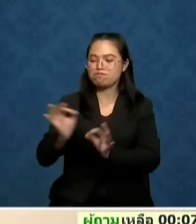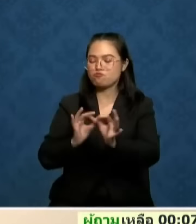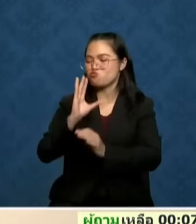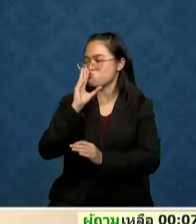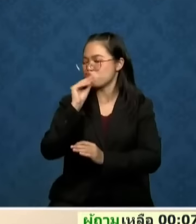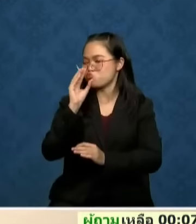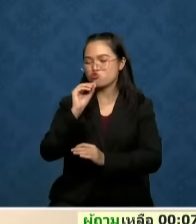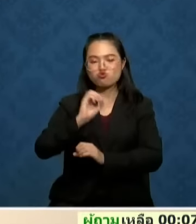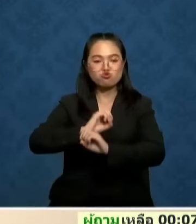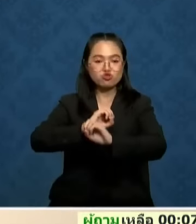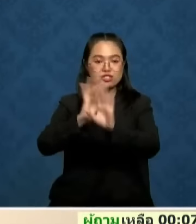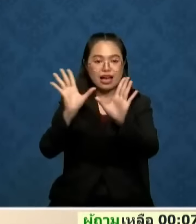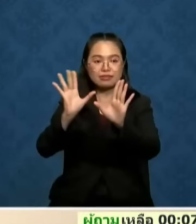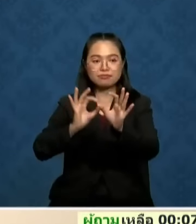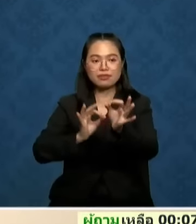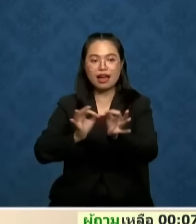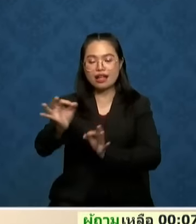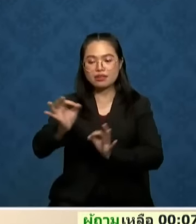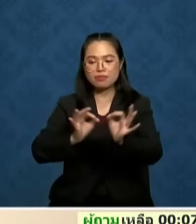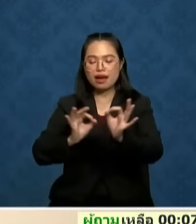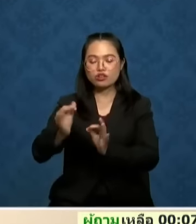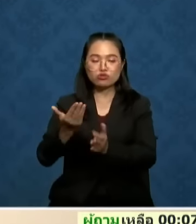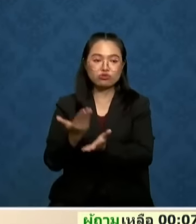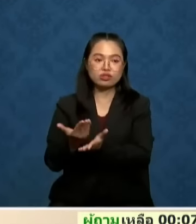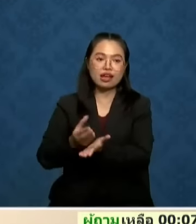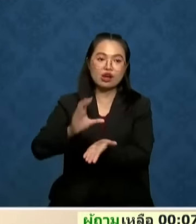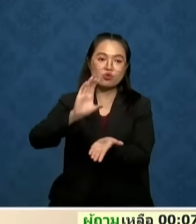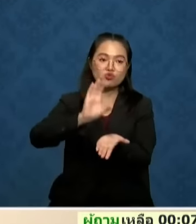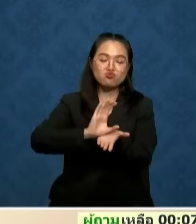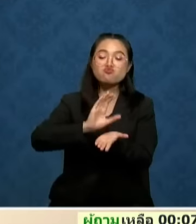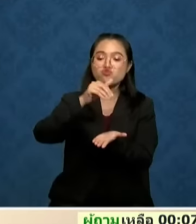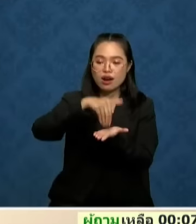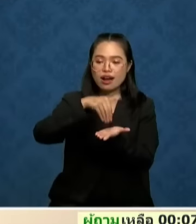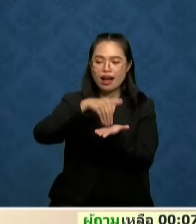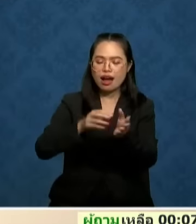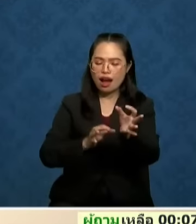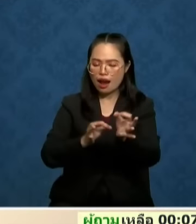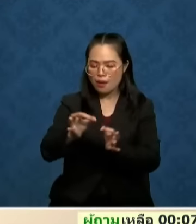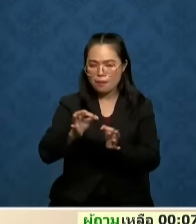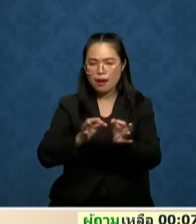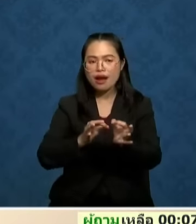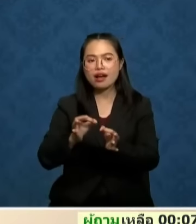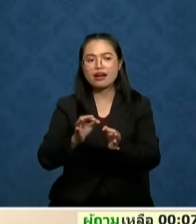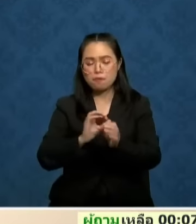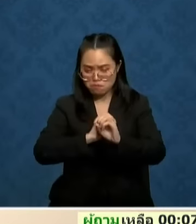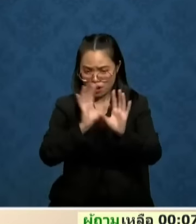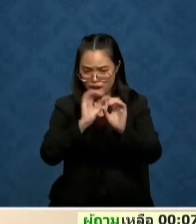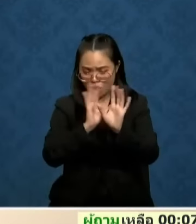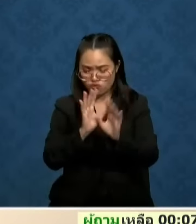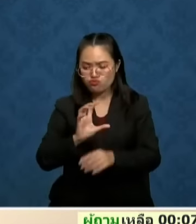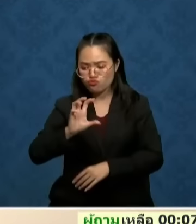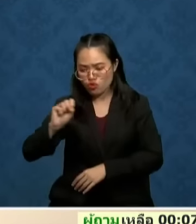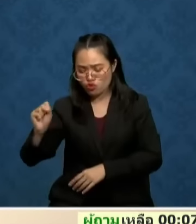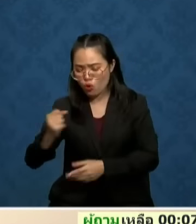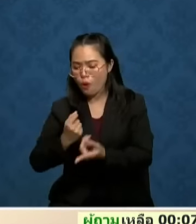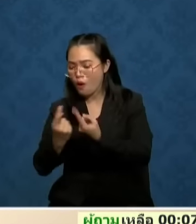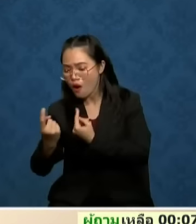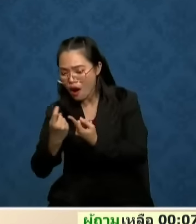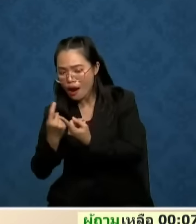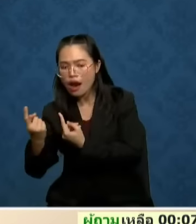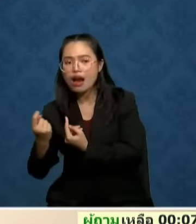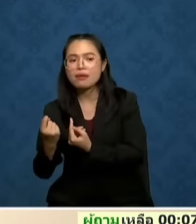ารให้เข้าใจตรงกันเรื่องของงบกลางเพราะทราบดีว่าเรื่องนี้มันเป็นประเด็นที่หลายคนสนใจโดยเฉพาะอย่างยิ่งท่านส.ส.ซึ่งเป็นตัวแทนของประชาช